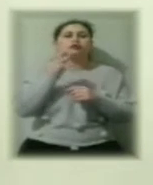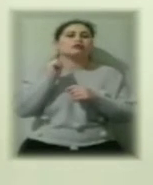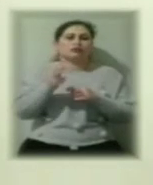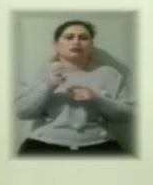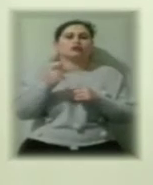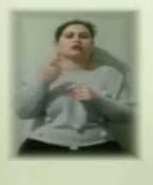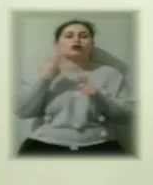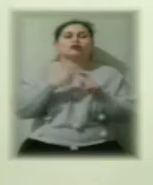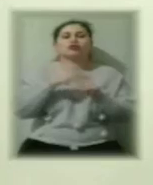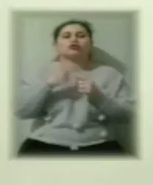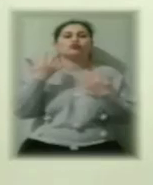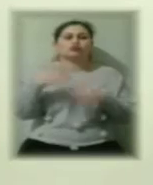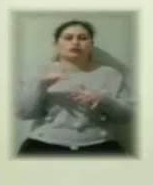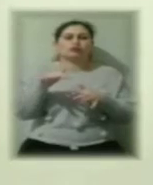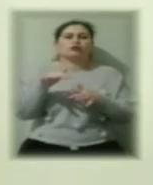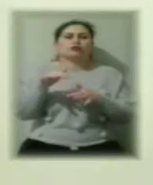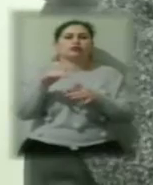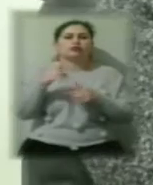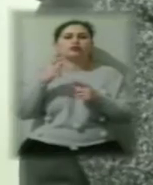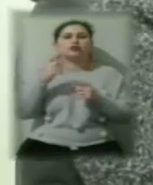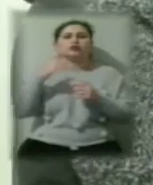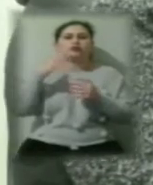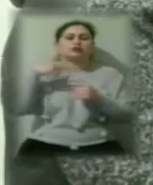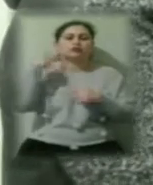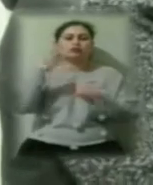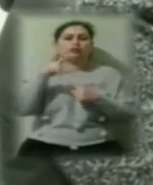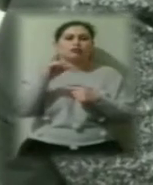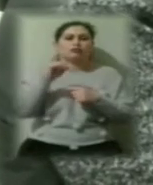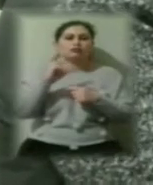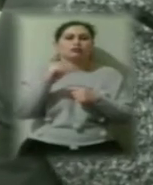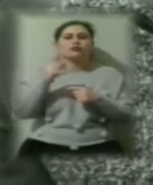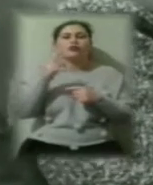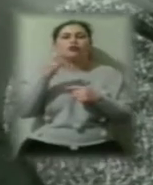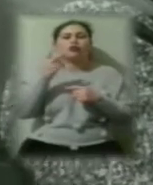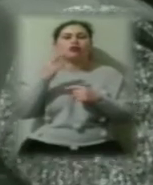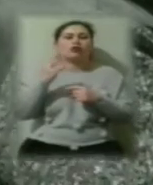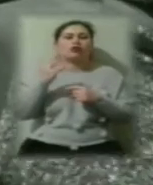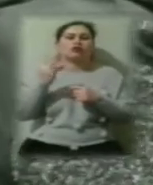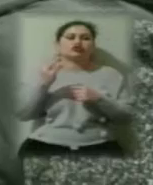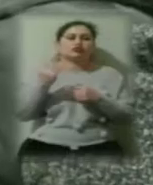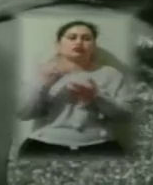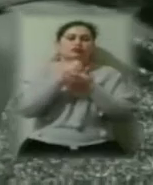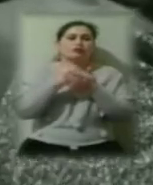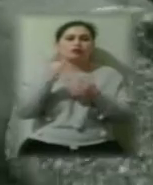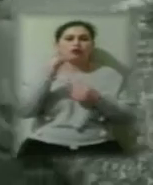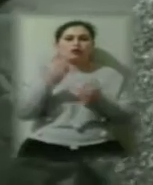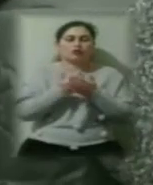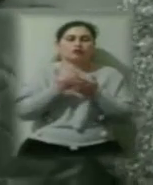вже наступна ланка. Ольга Ляшенка, Владислав Купрієв. Новини на Суспільному. Херсон.